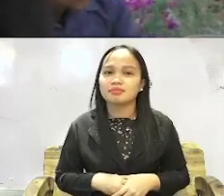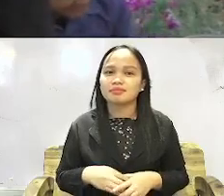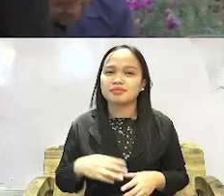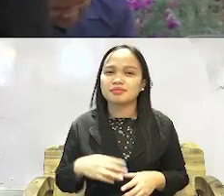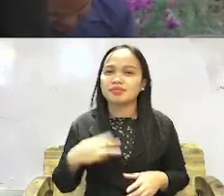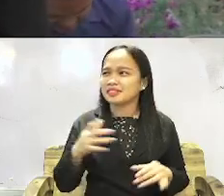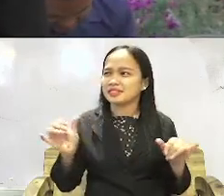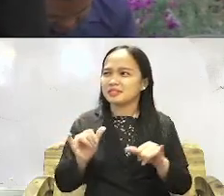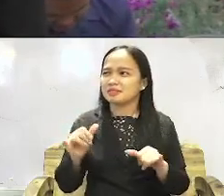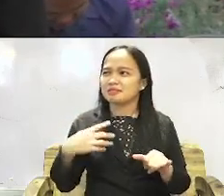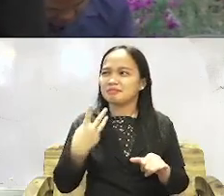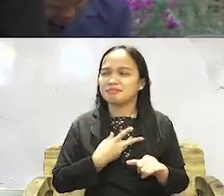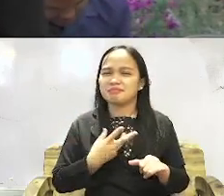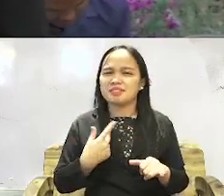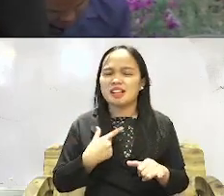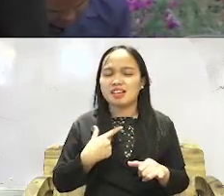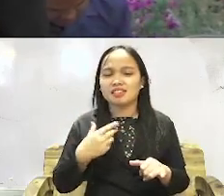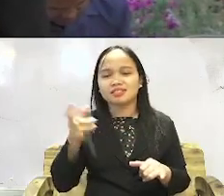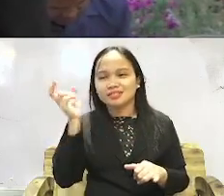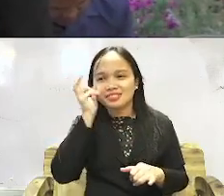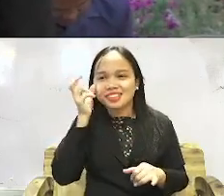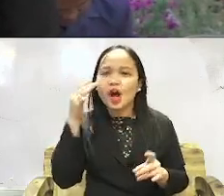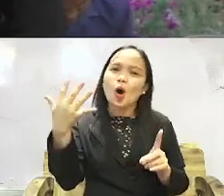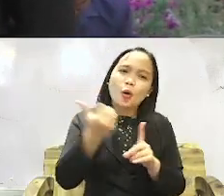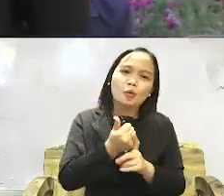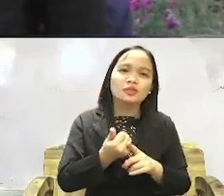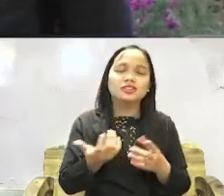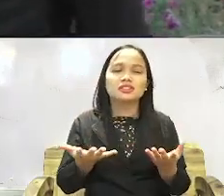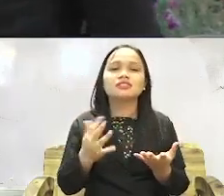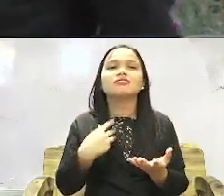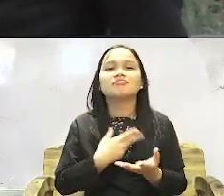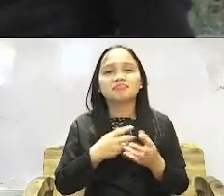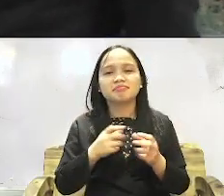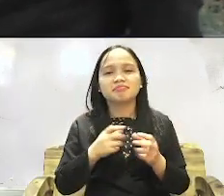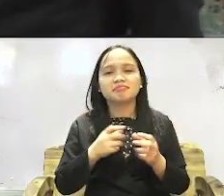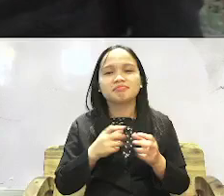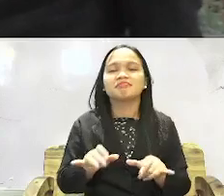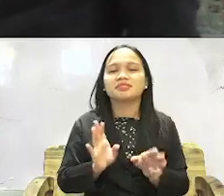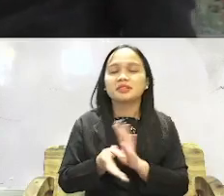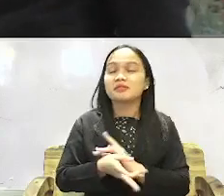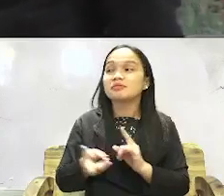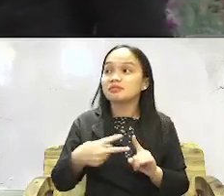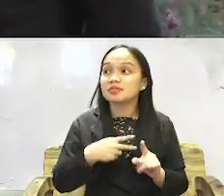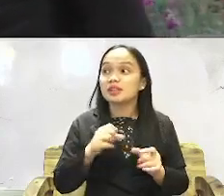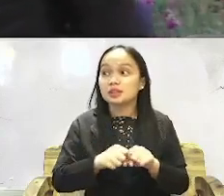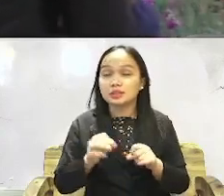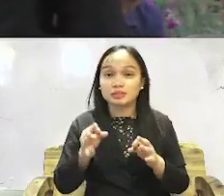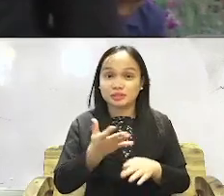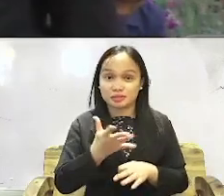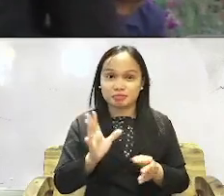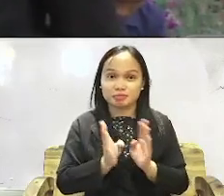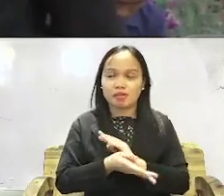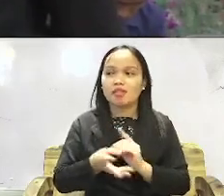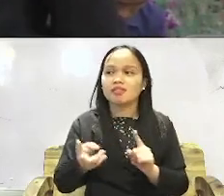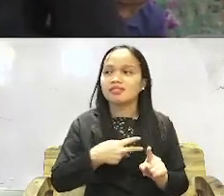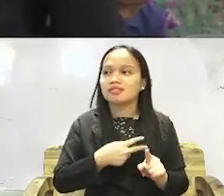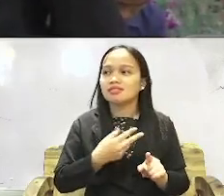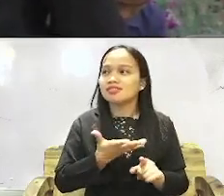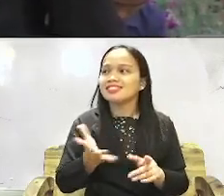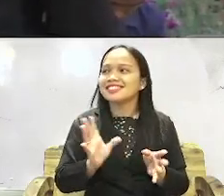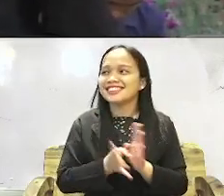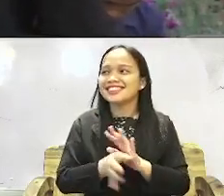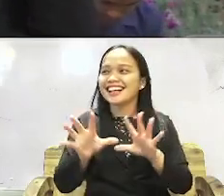pwede pa rin po tayo mapasok ng Diablo. Pwede pa rin po tayo maging biktima. Kaya kung magpapabiktima po kayo, mahuhuli po